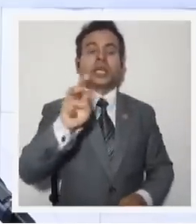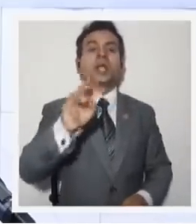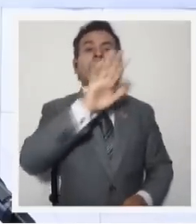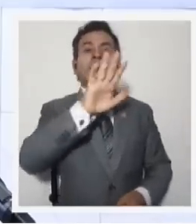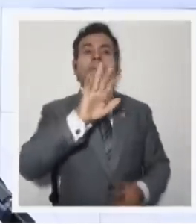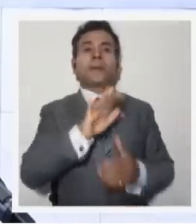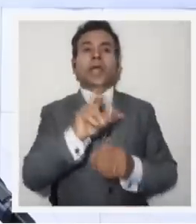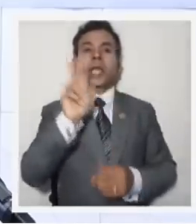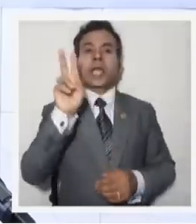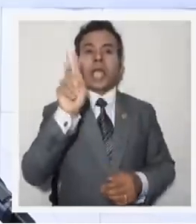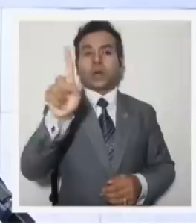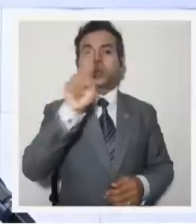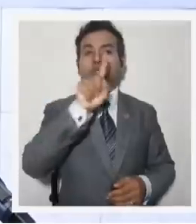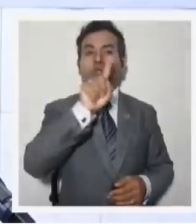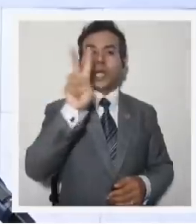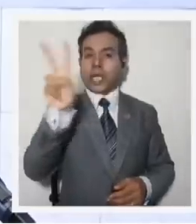সংগ্রহ